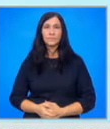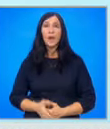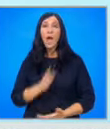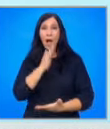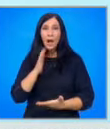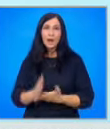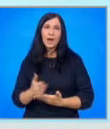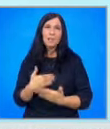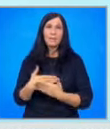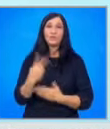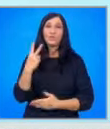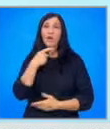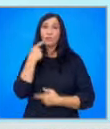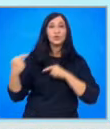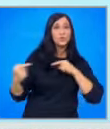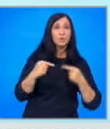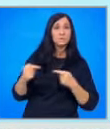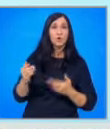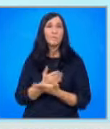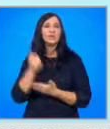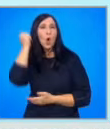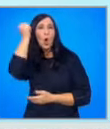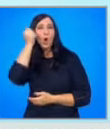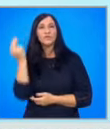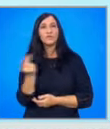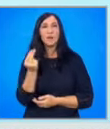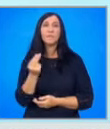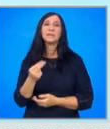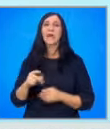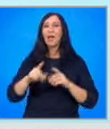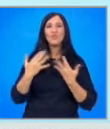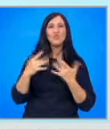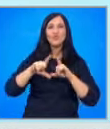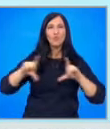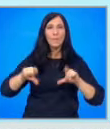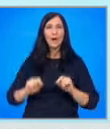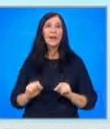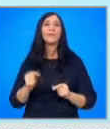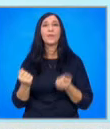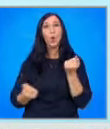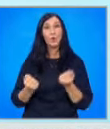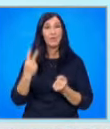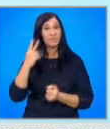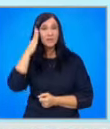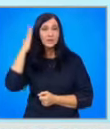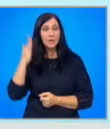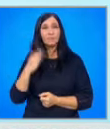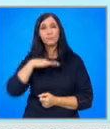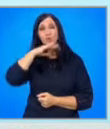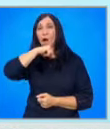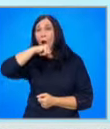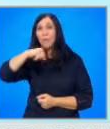Край на близо две годишния спор между Косово и Сърбия за регистрационните табели на автомобилите. Двете страни постигнаха компромис